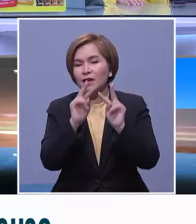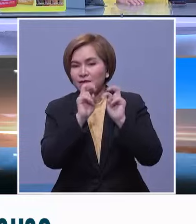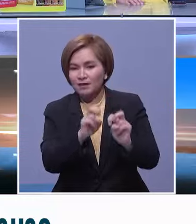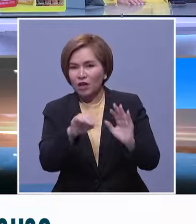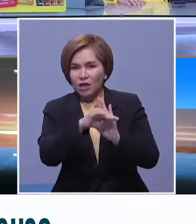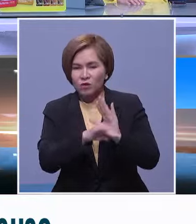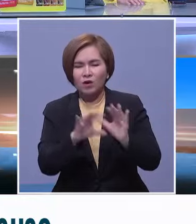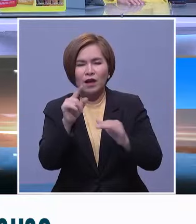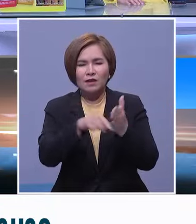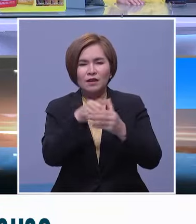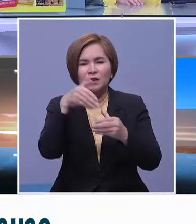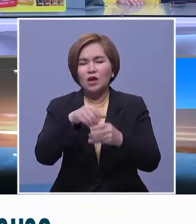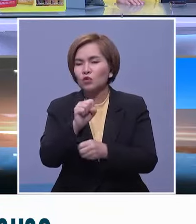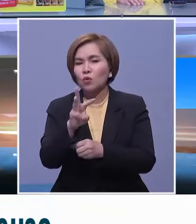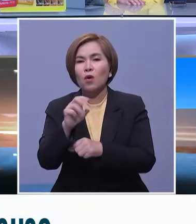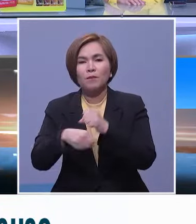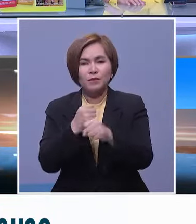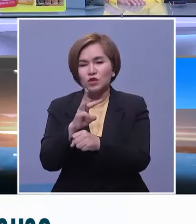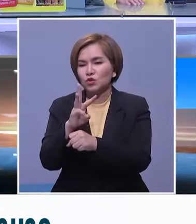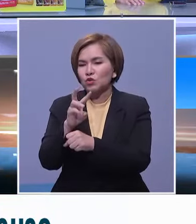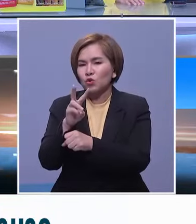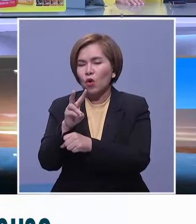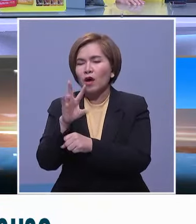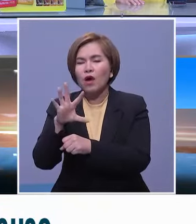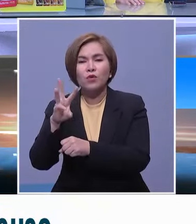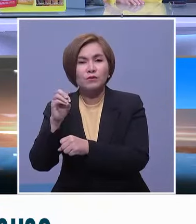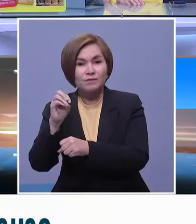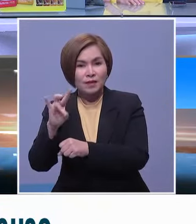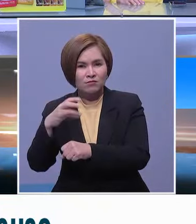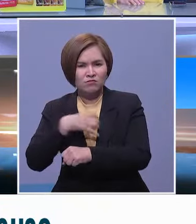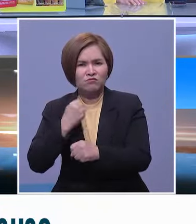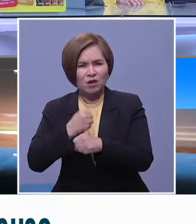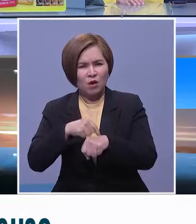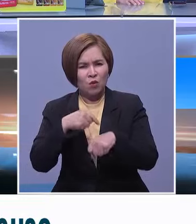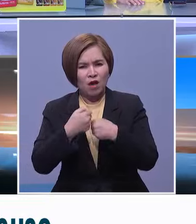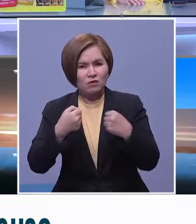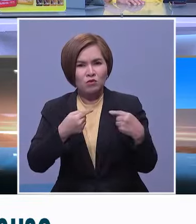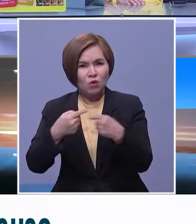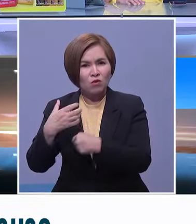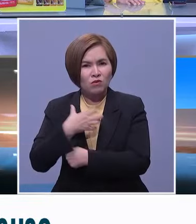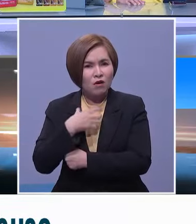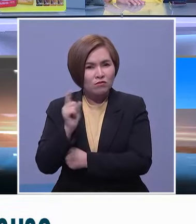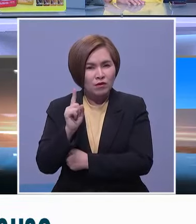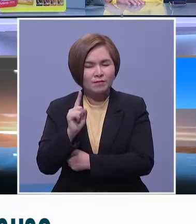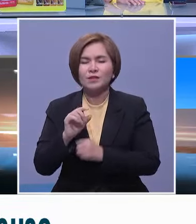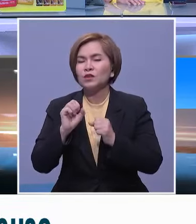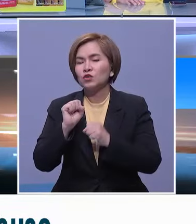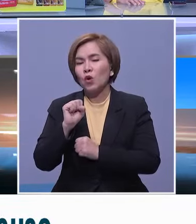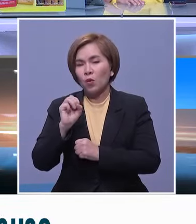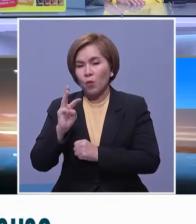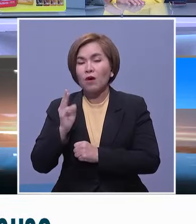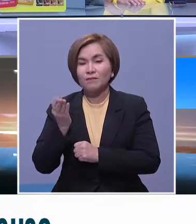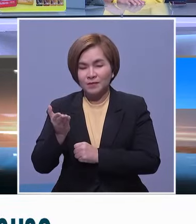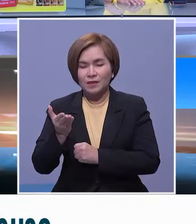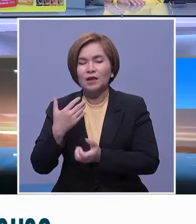เลือกสว.67ต้องการที่จะขัดแข้งขัดขาไหมอยากอยู่ในอำนาจต่อไปหรือเปล่าเดี๋ยวไปฟังคำตอบจากสว.กิติศักดิ์นะคะว่าหวง